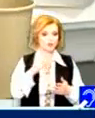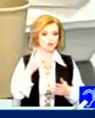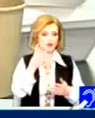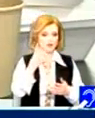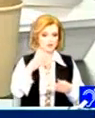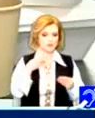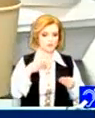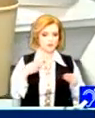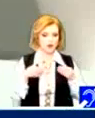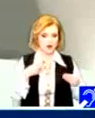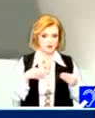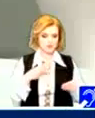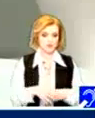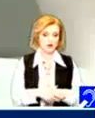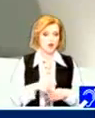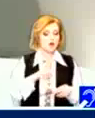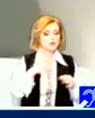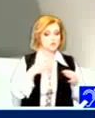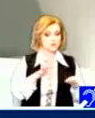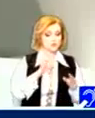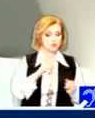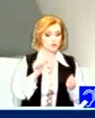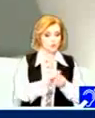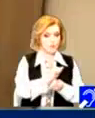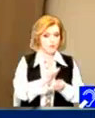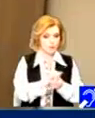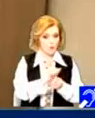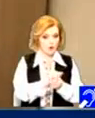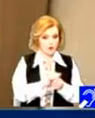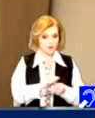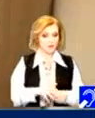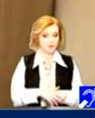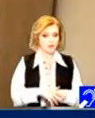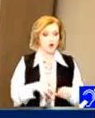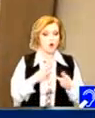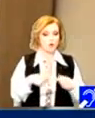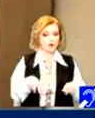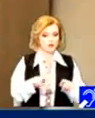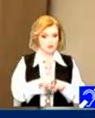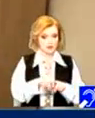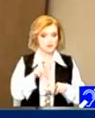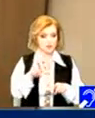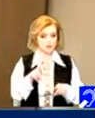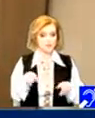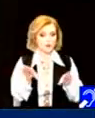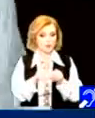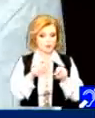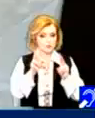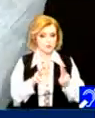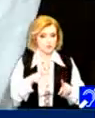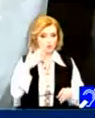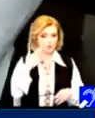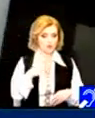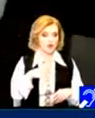realizate inclusiv din plante, cum ar fi porumbul sau trestia de zahăr. Organizația Moldrec, împreună cu specialiștii din România, este cea